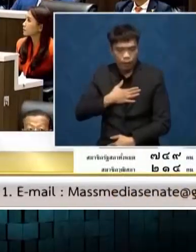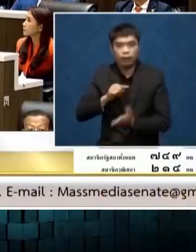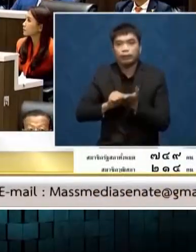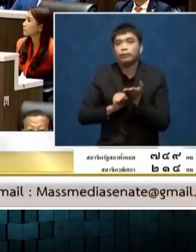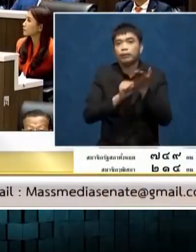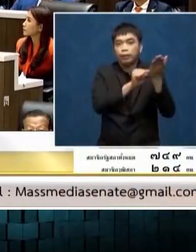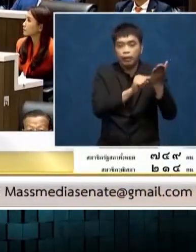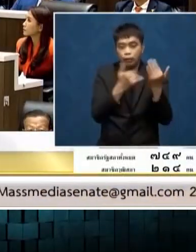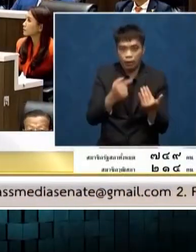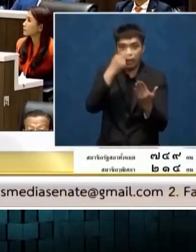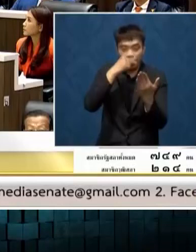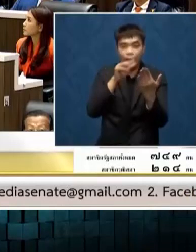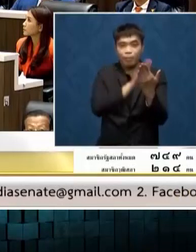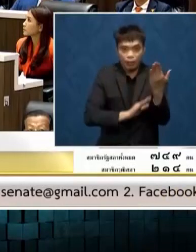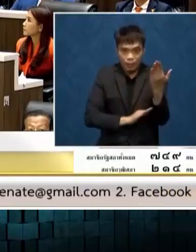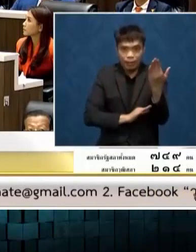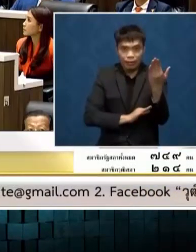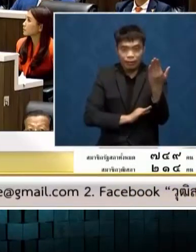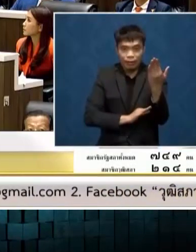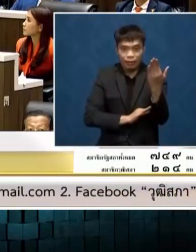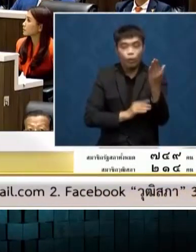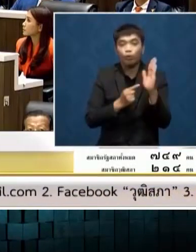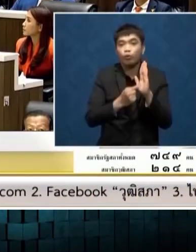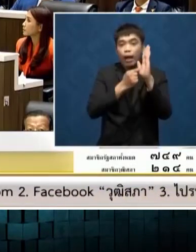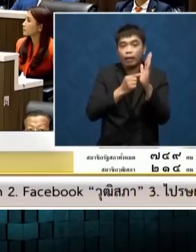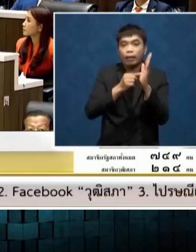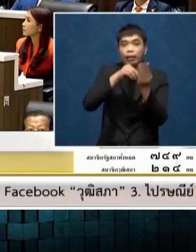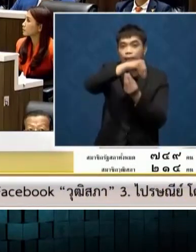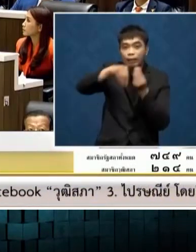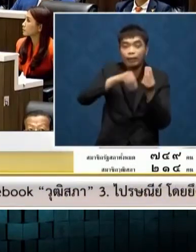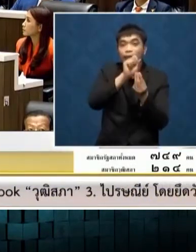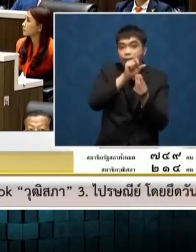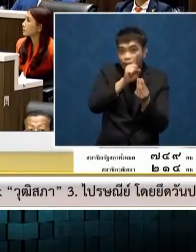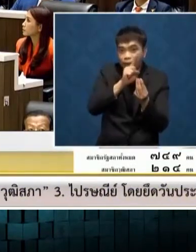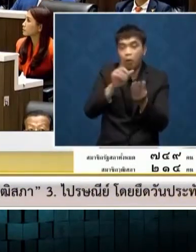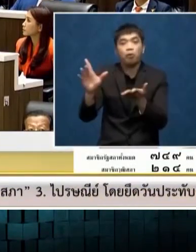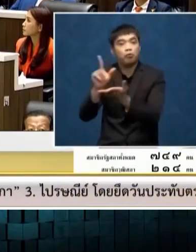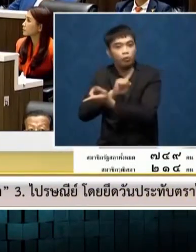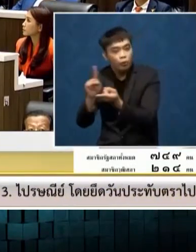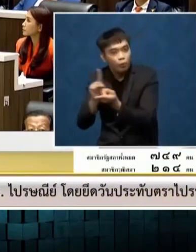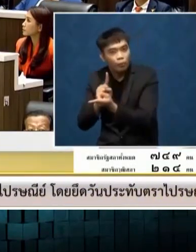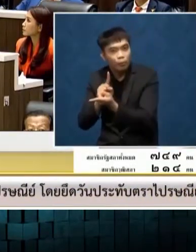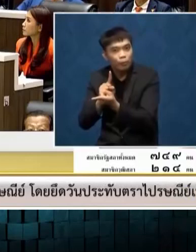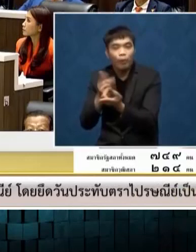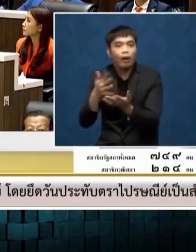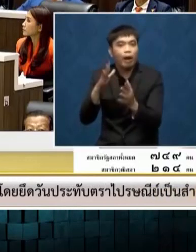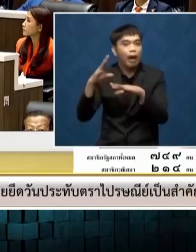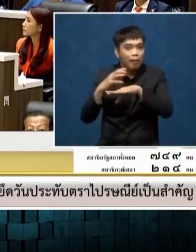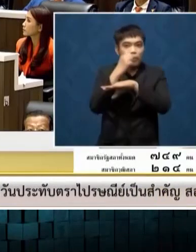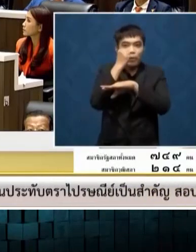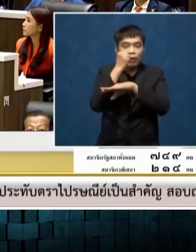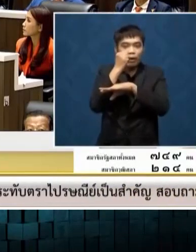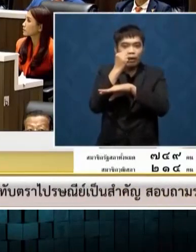นั่นก็เป็นบางส่วนนะครับที่คุณพิทาได้กล่าวกับสมาชิก